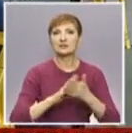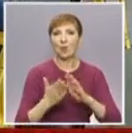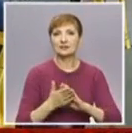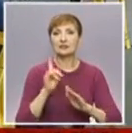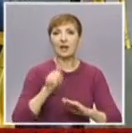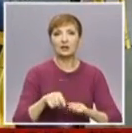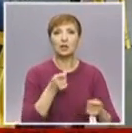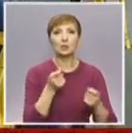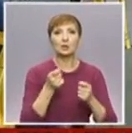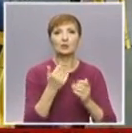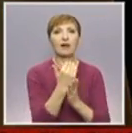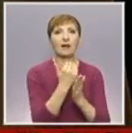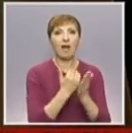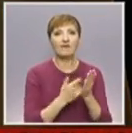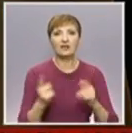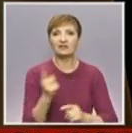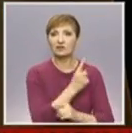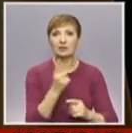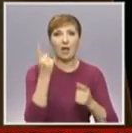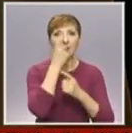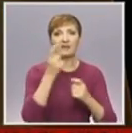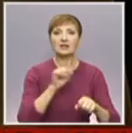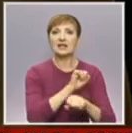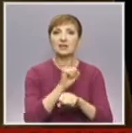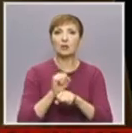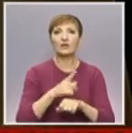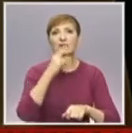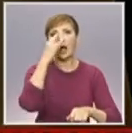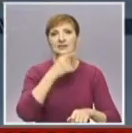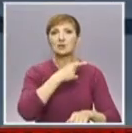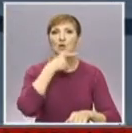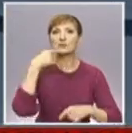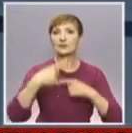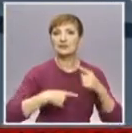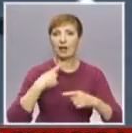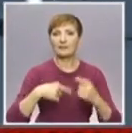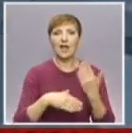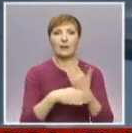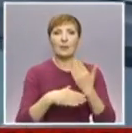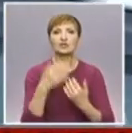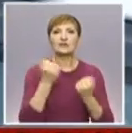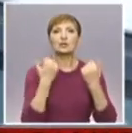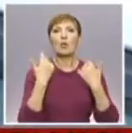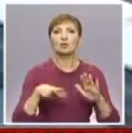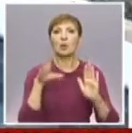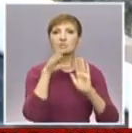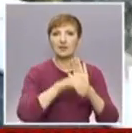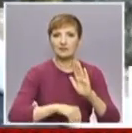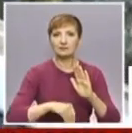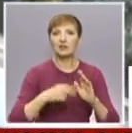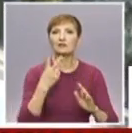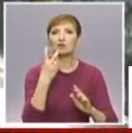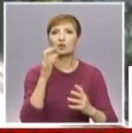система регулирует график движения и объявляет остановки на казахском и русском языках. Помощник водителя уже установлен на 200